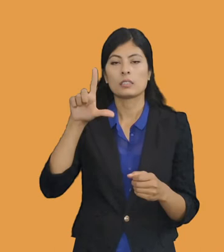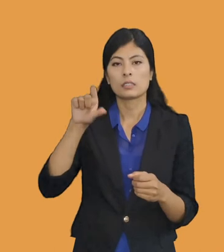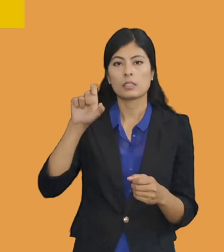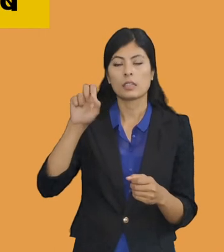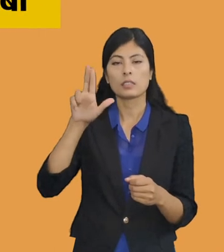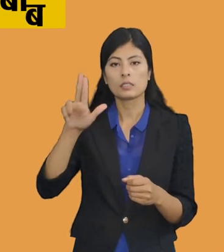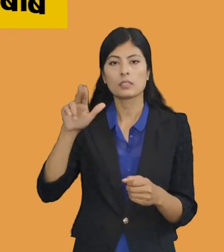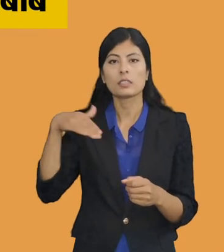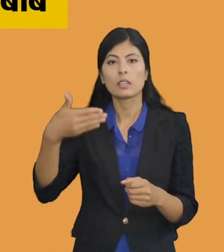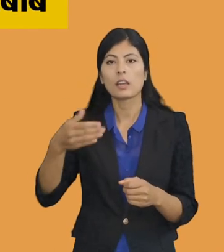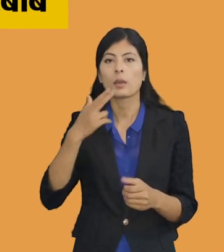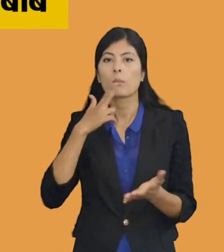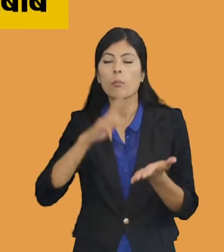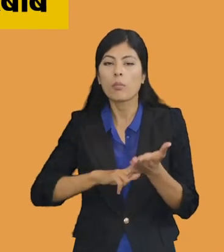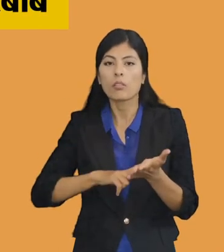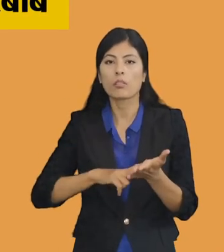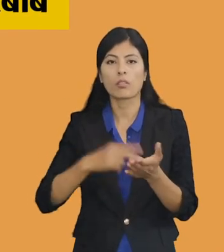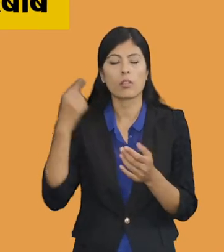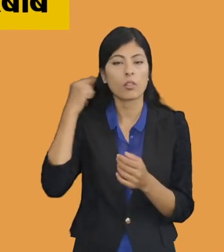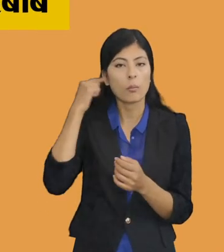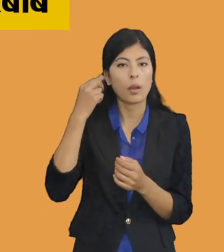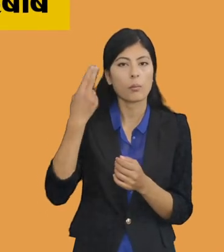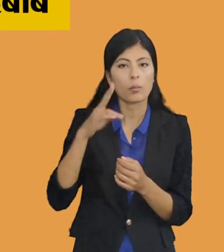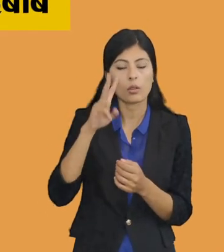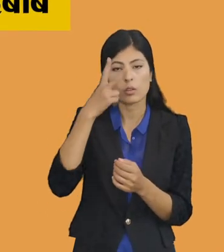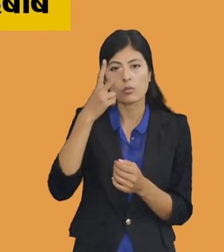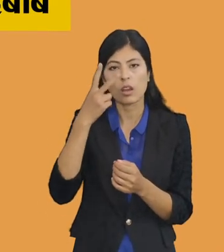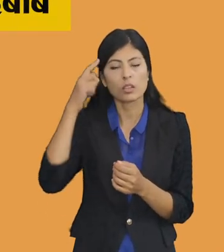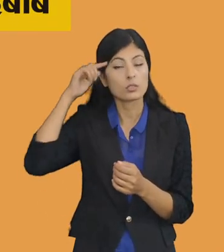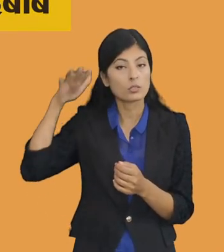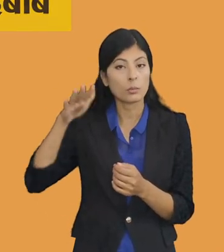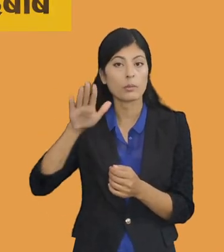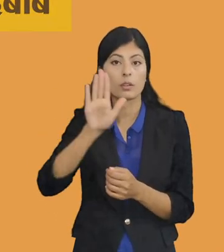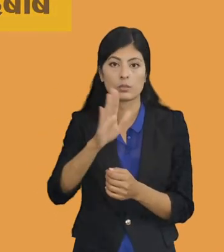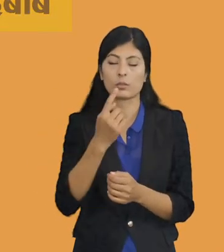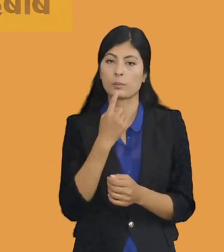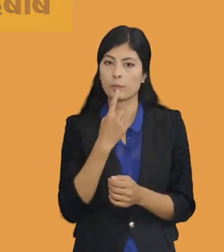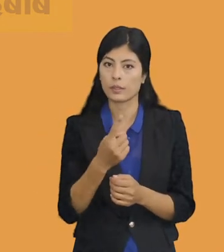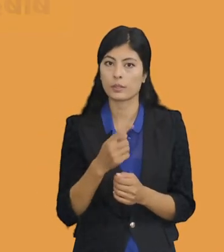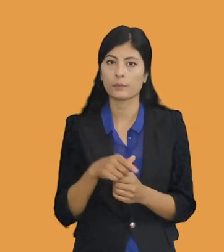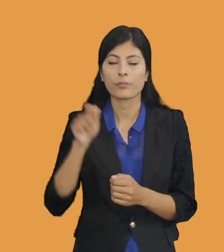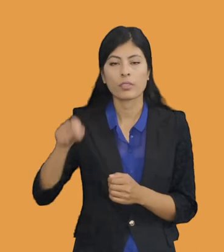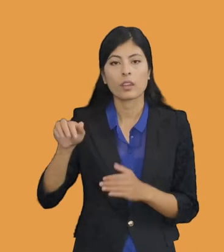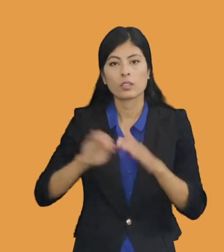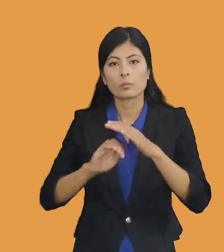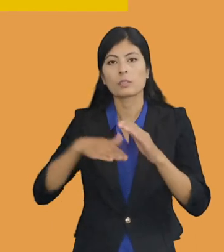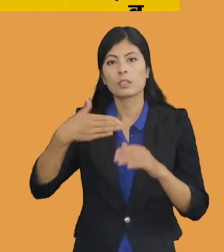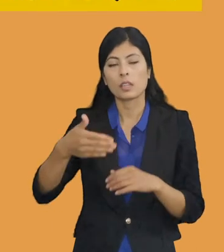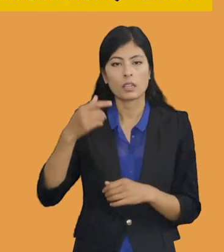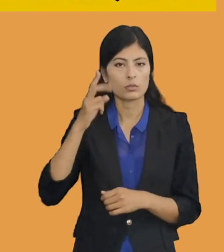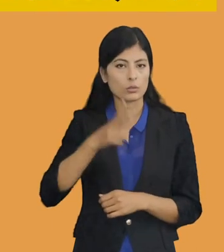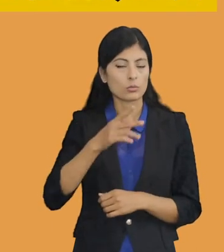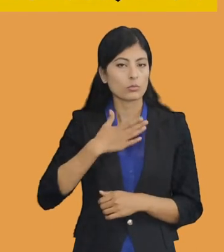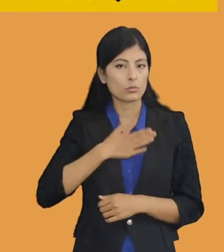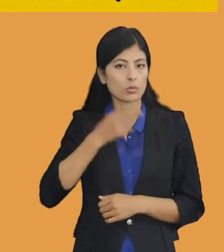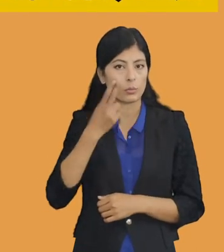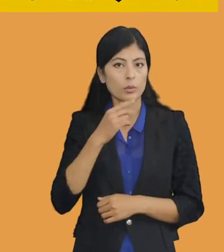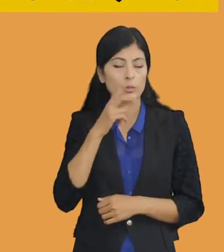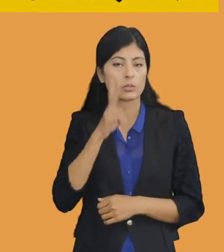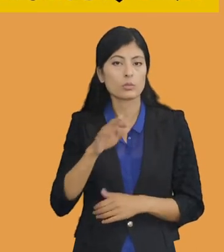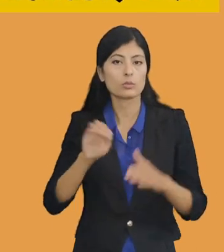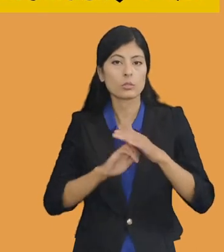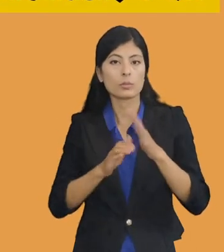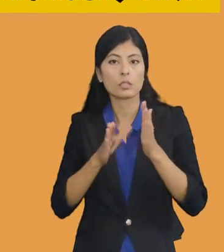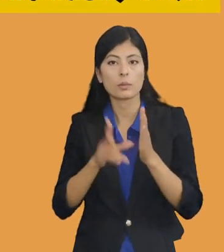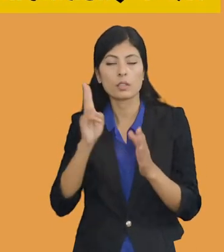अनुचित दबाब परेको वा पर्ने प्रबल सम्भावना रहेको छ भन्ने न्यायिक समितिलाई लागेमा समितिले त्यस्तो पक्षको